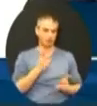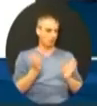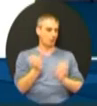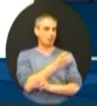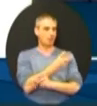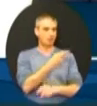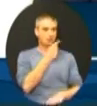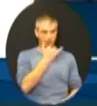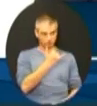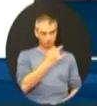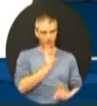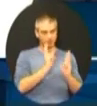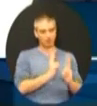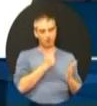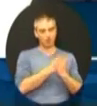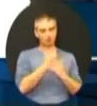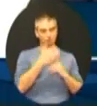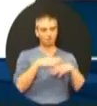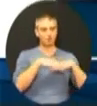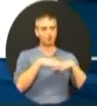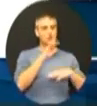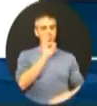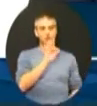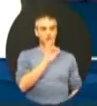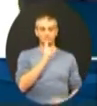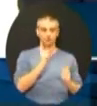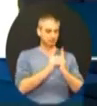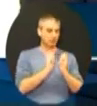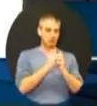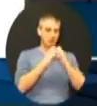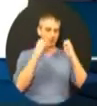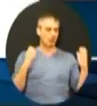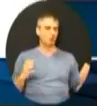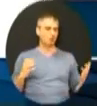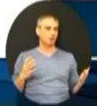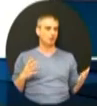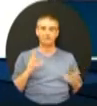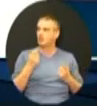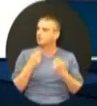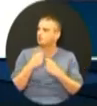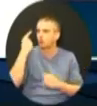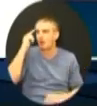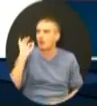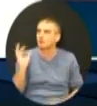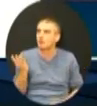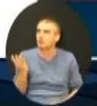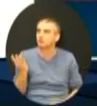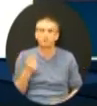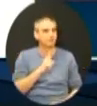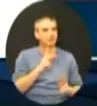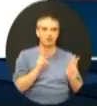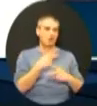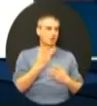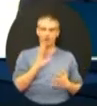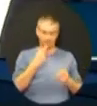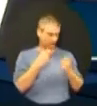להזיז אותו אתה עכשיו תקוע איתו עד סוף הכהונה שלך בין אם מקצרה בין אם מ ארוכה ואתה לא יכול